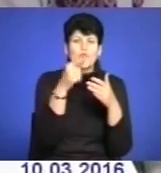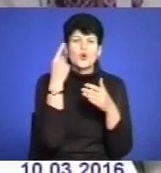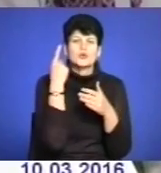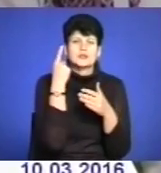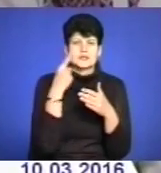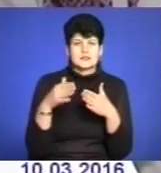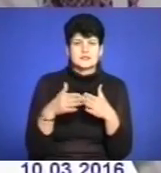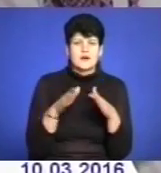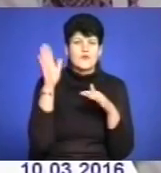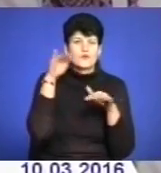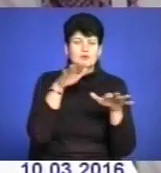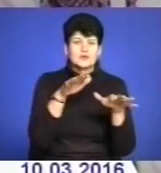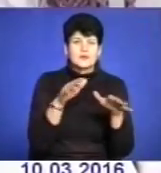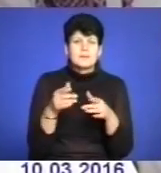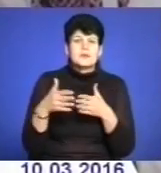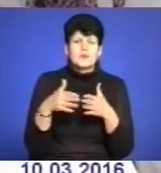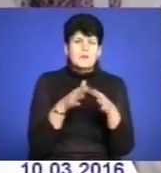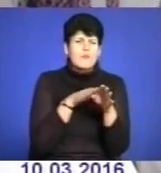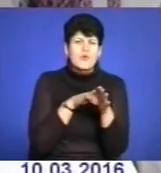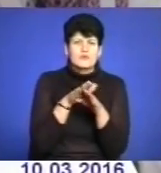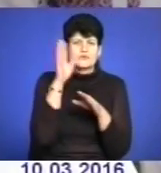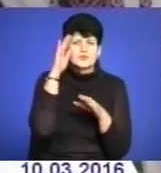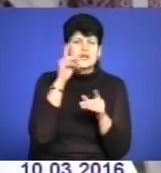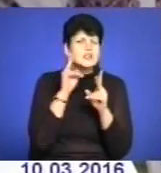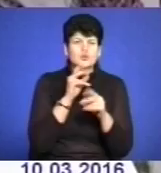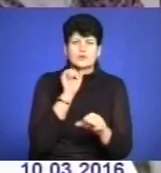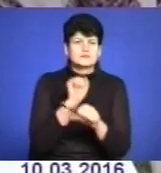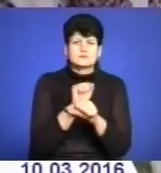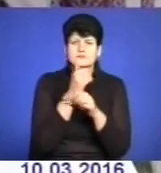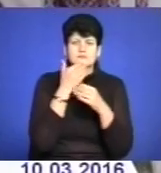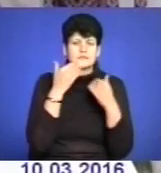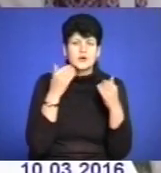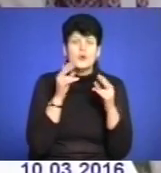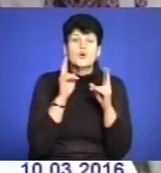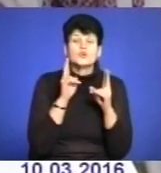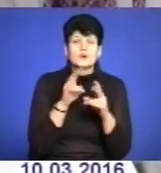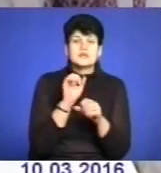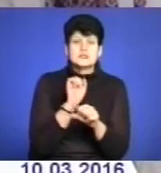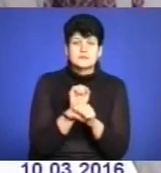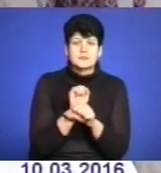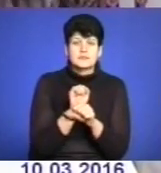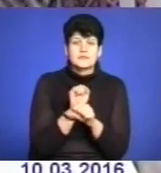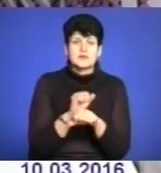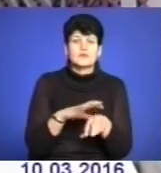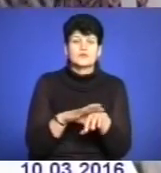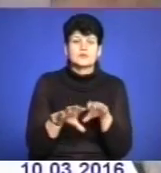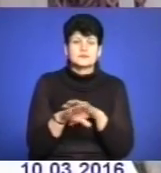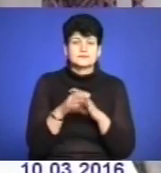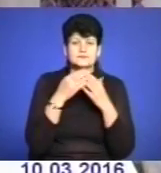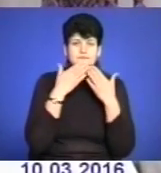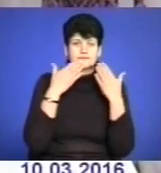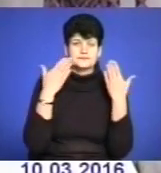водою. Пливе човен води повен, ніхто не спиняє. Кому спинить, прибаленька на світі